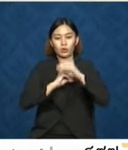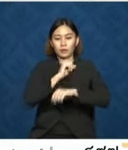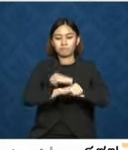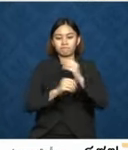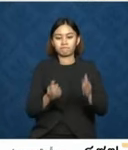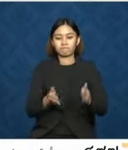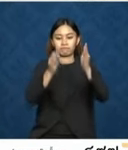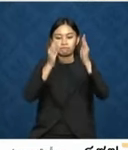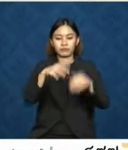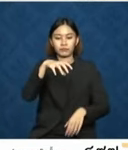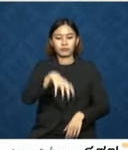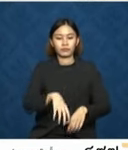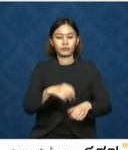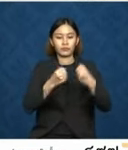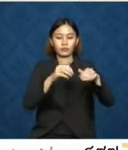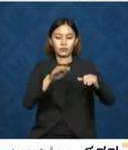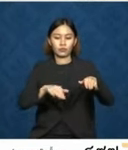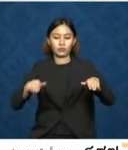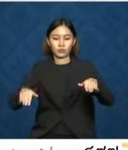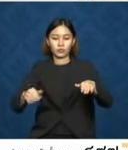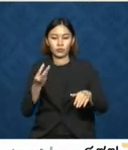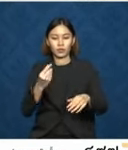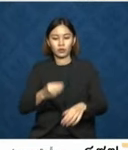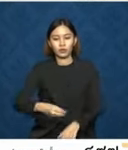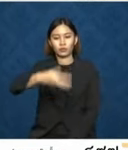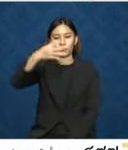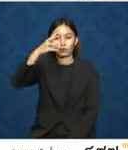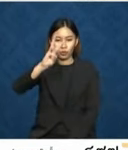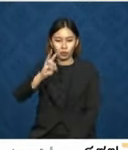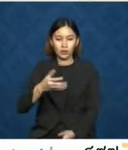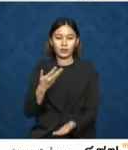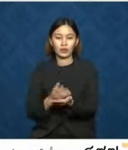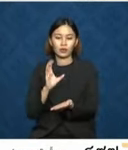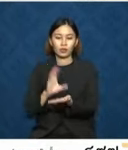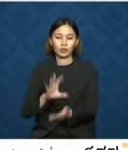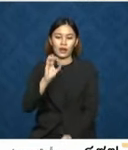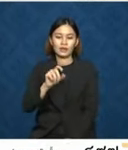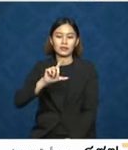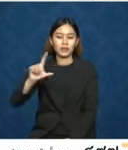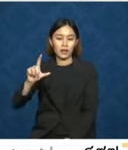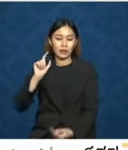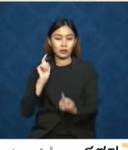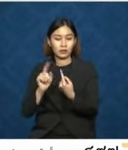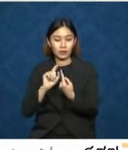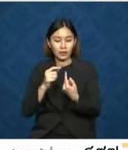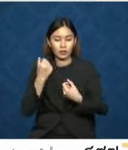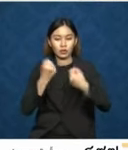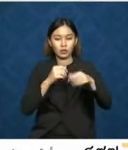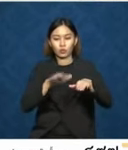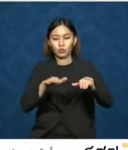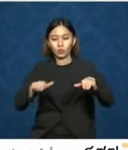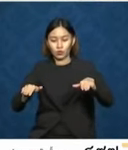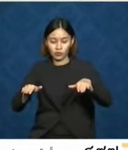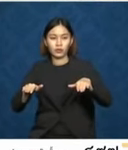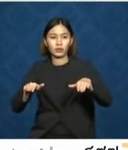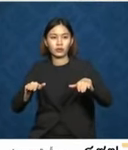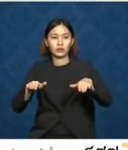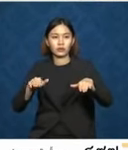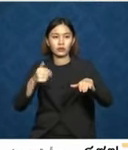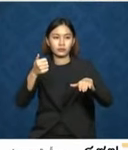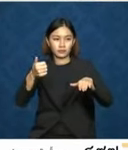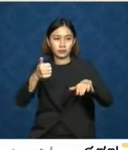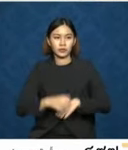อาคารจอดรถโรงพยาบาลแพร่ขนาด 6ชั้นงบประมาณ 50ล้านบาทสามารถรองรับที่จอดรถในโรงพยาบาล